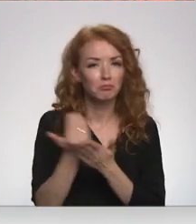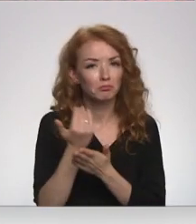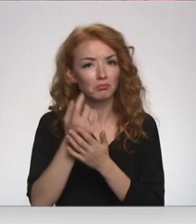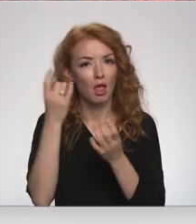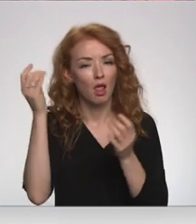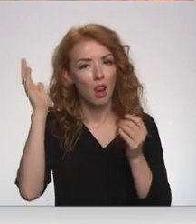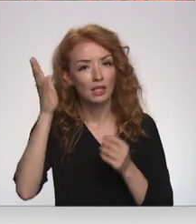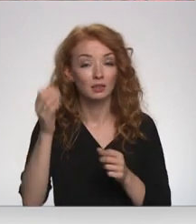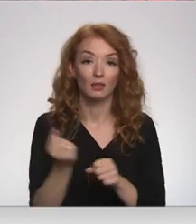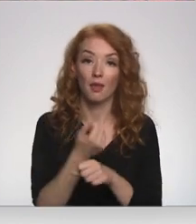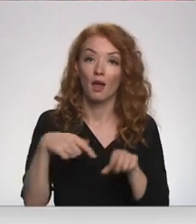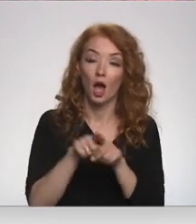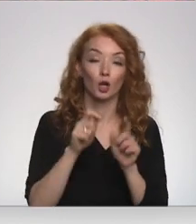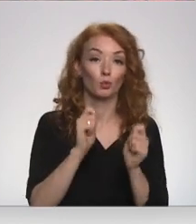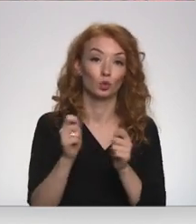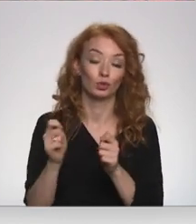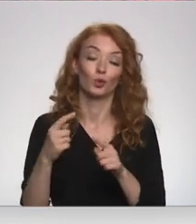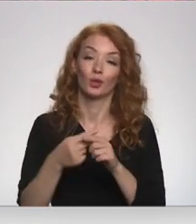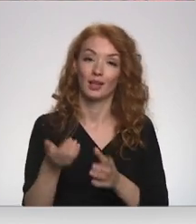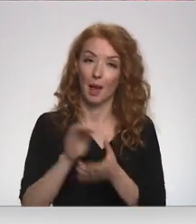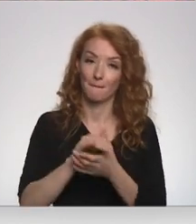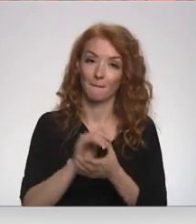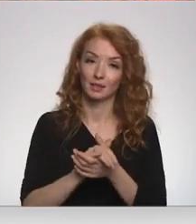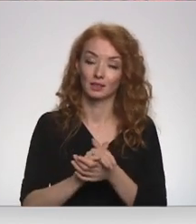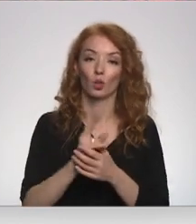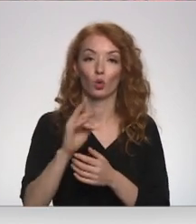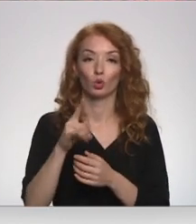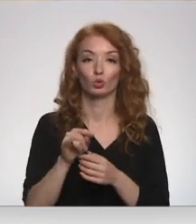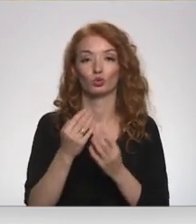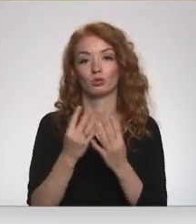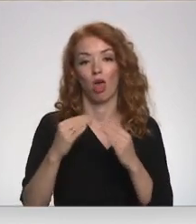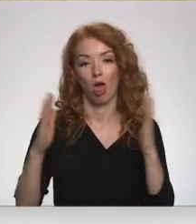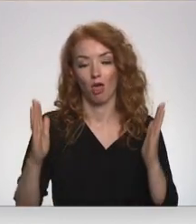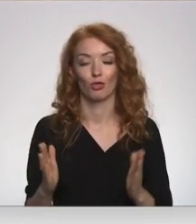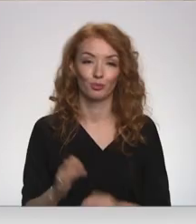par šo tematu, gan mūziku, kā arī iepazīt Kuršu sētu.